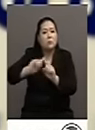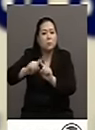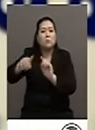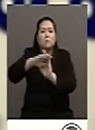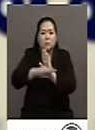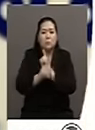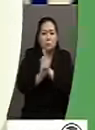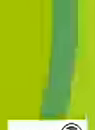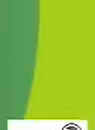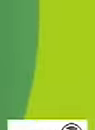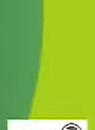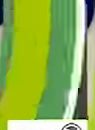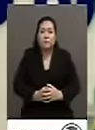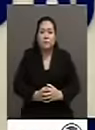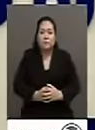ครับ